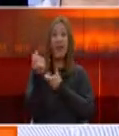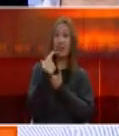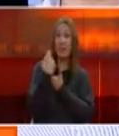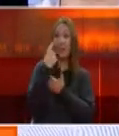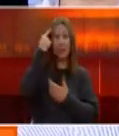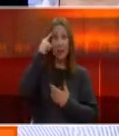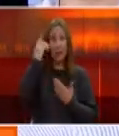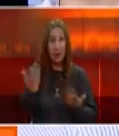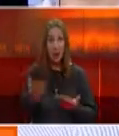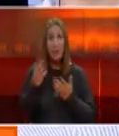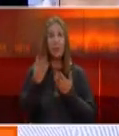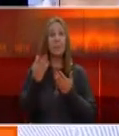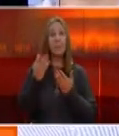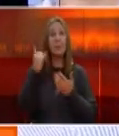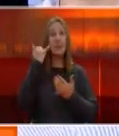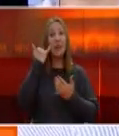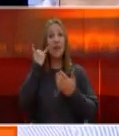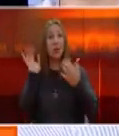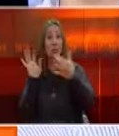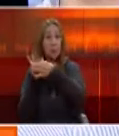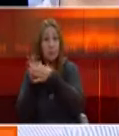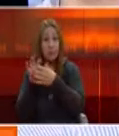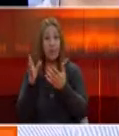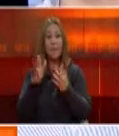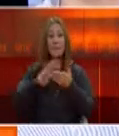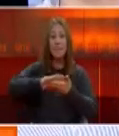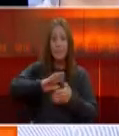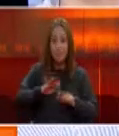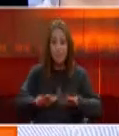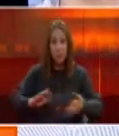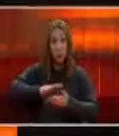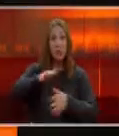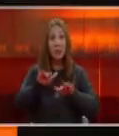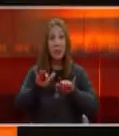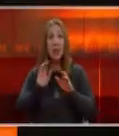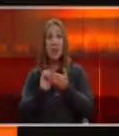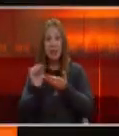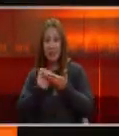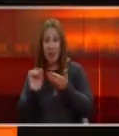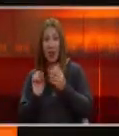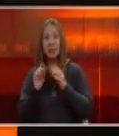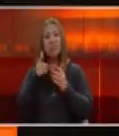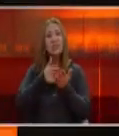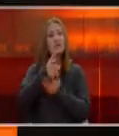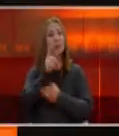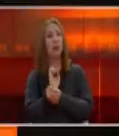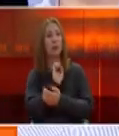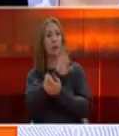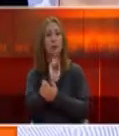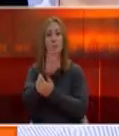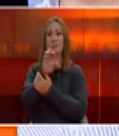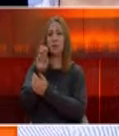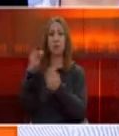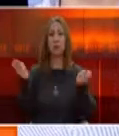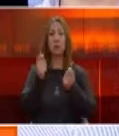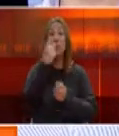bilgileri, telefon application'ları, masaüstü yazılımlarla çiftçiye ulaştırmaya çalışıyoruz. Bugüne